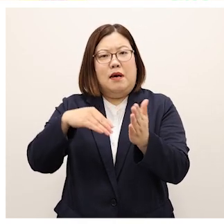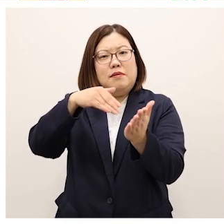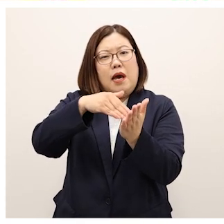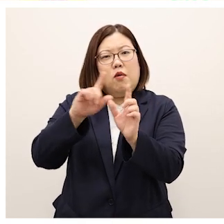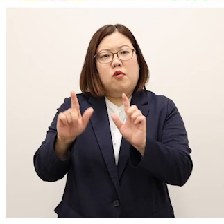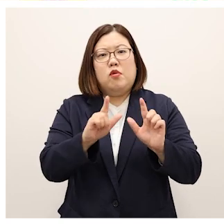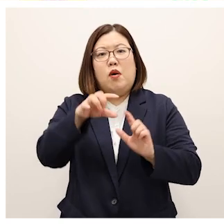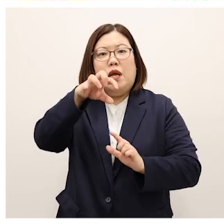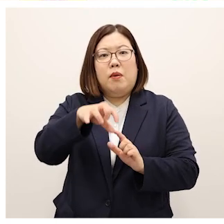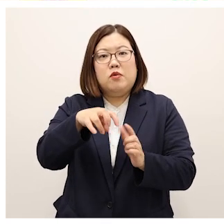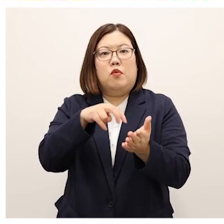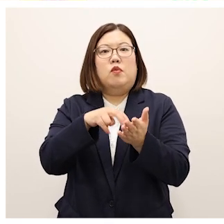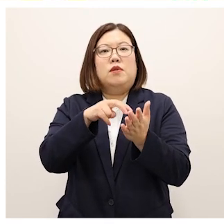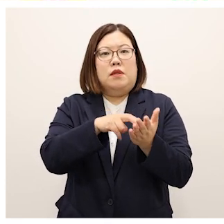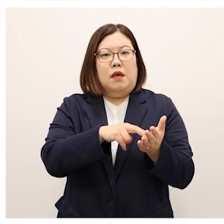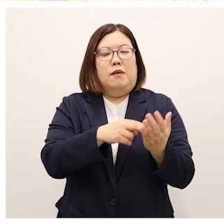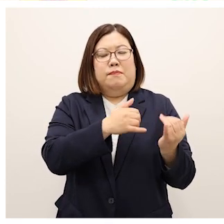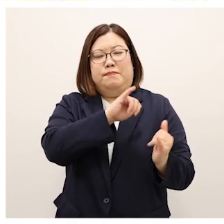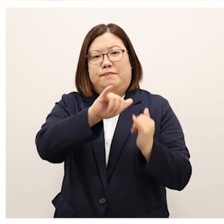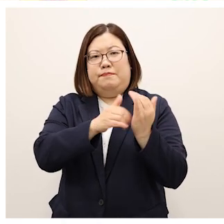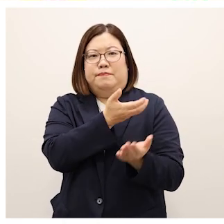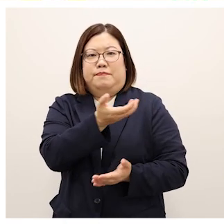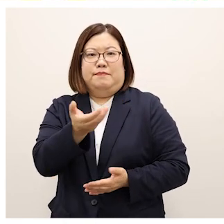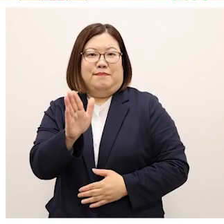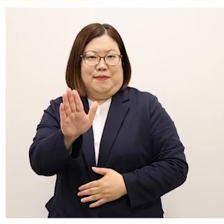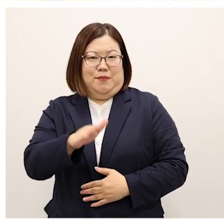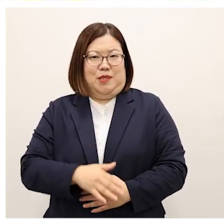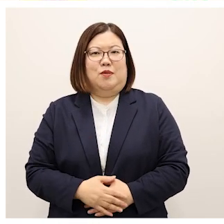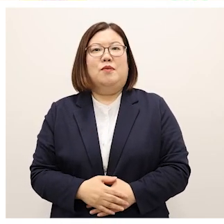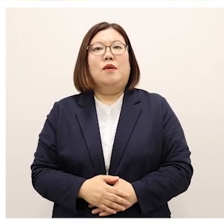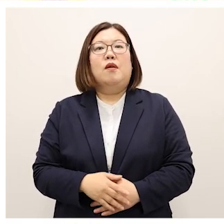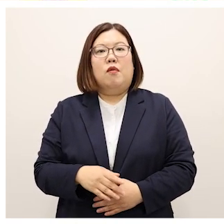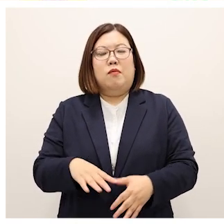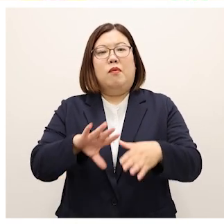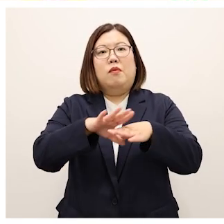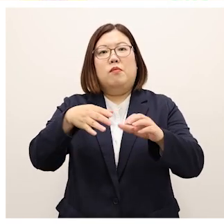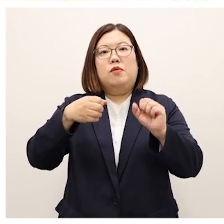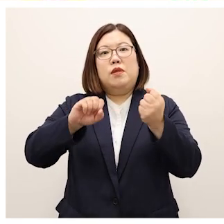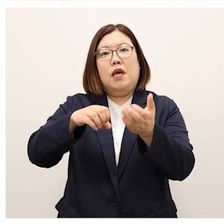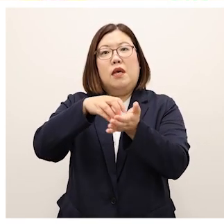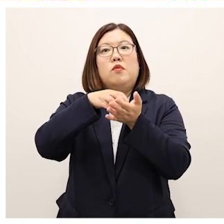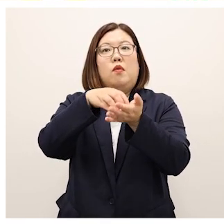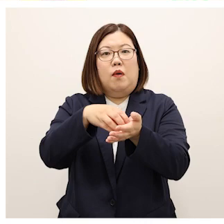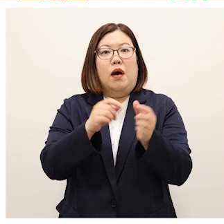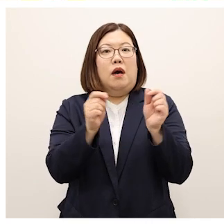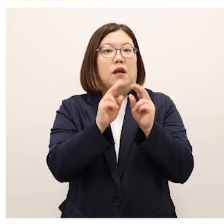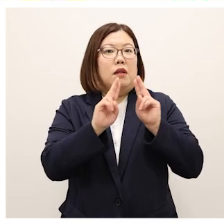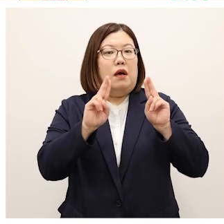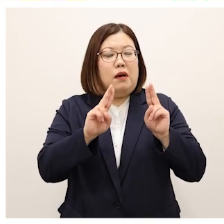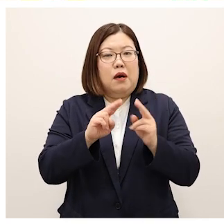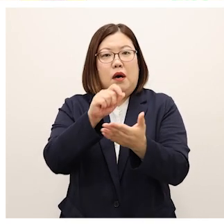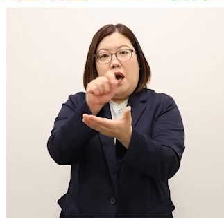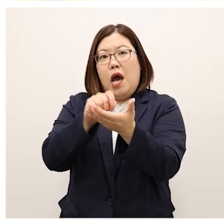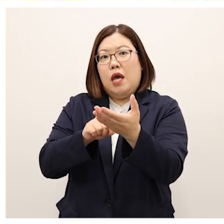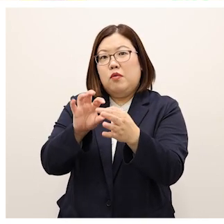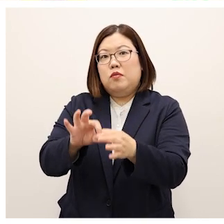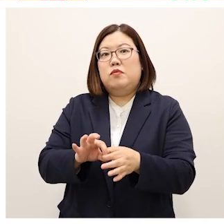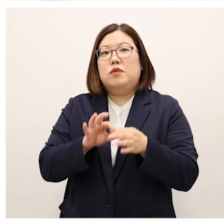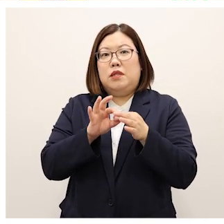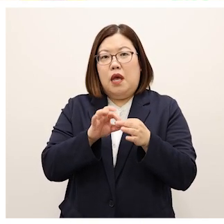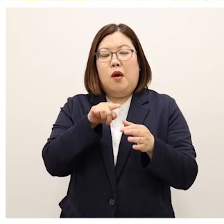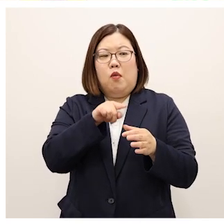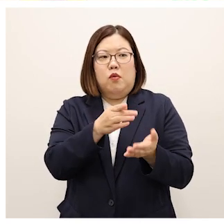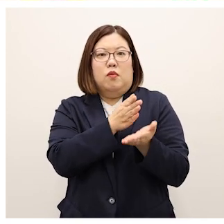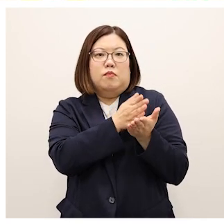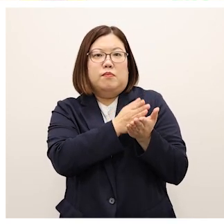として今も語り継がれております。この文芸賞は短歌・俳句を通じて、 小松伝説を